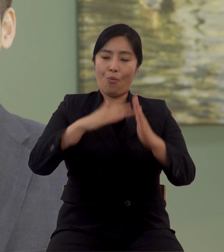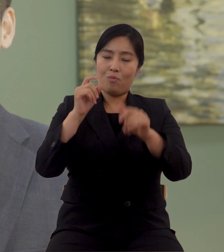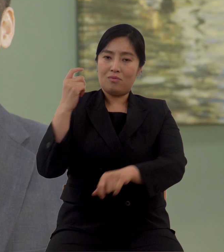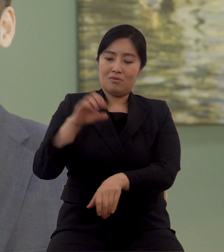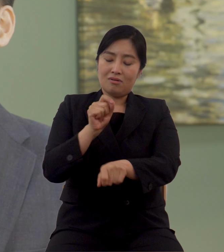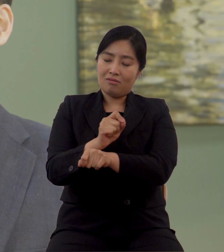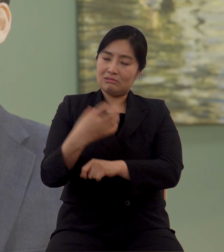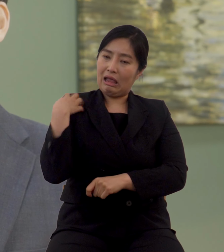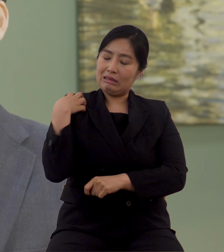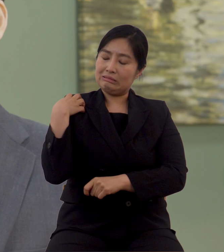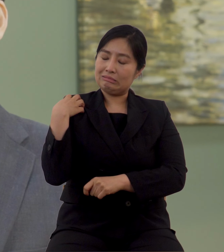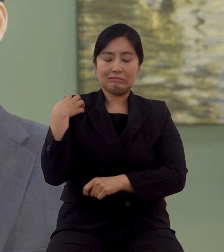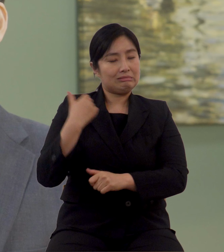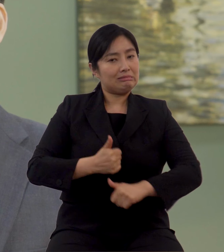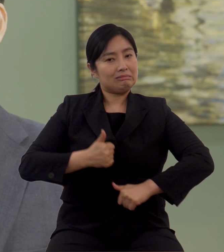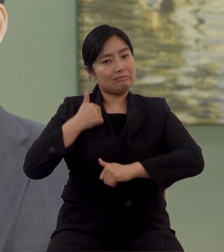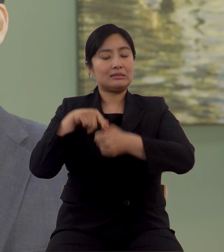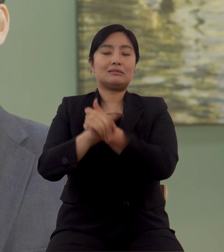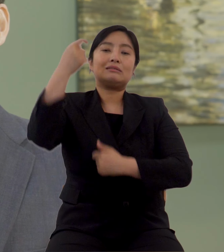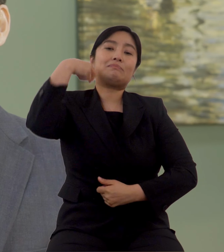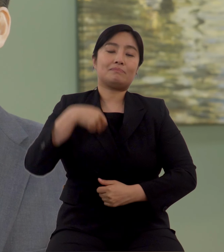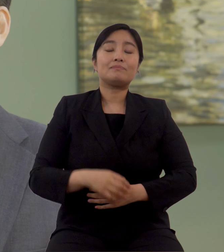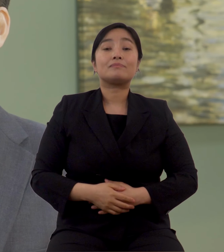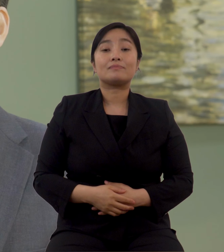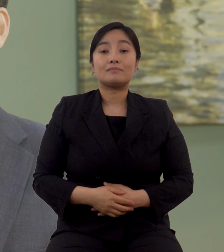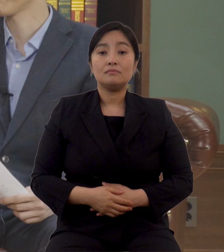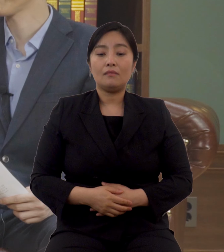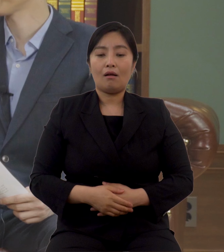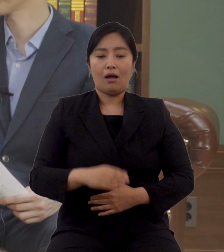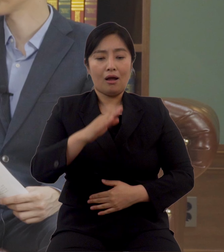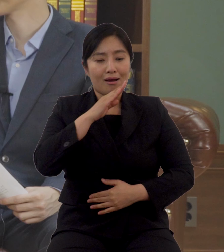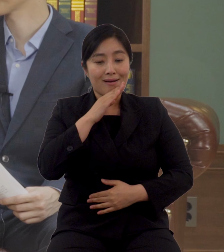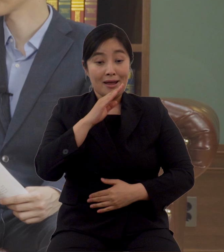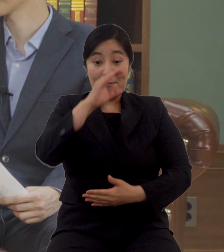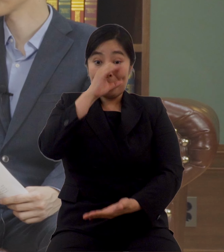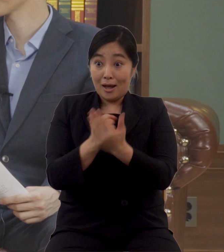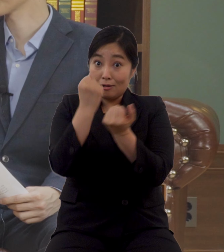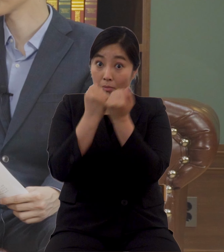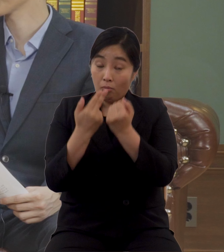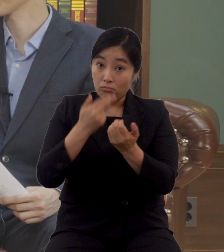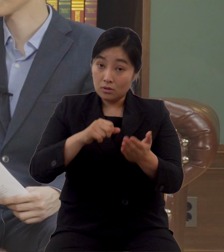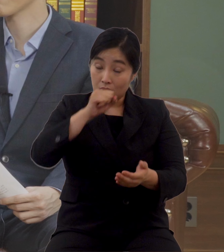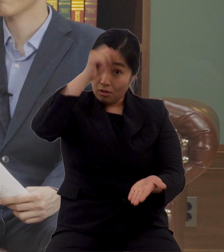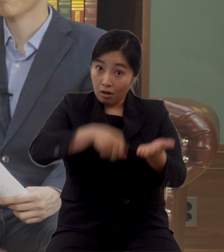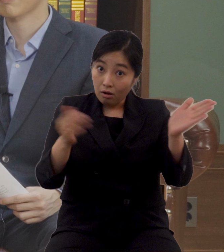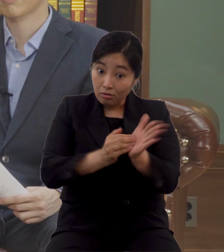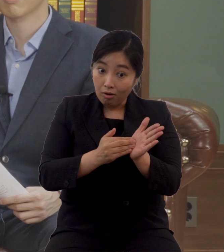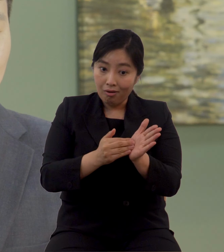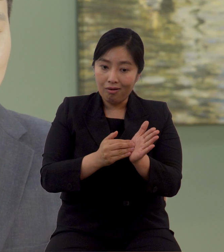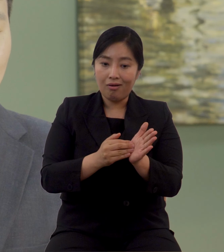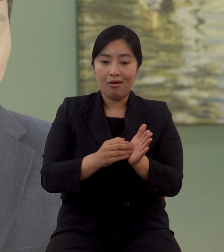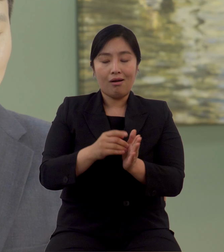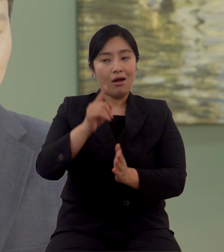공무원의 좀 책임을 다하지 않은 굉장히 부적절한 처사였다, 좀 이렇게 생각을 합니다. 정말 제대로 된 설명 없이 예산안이 통과된